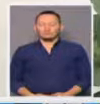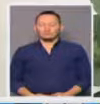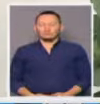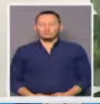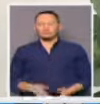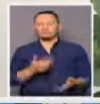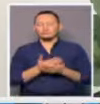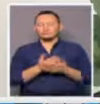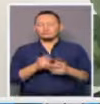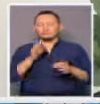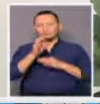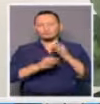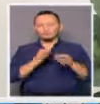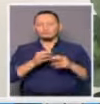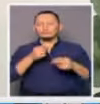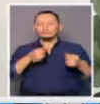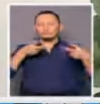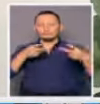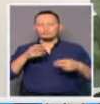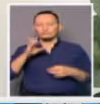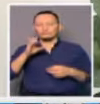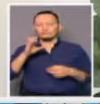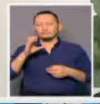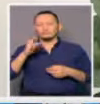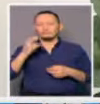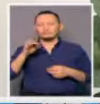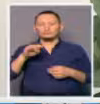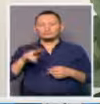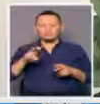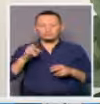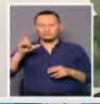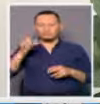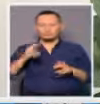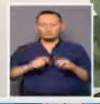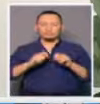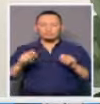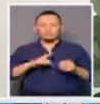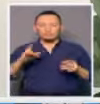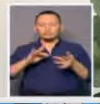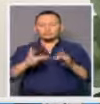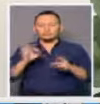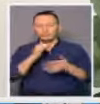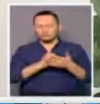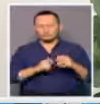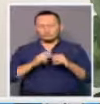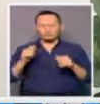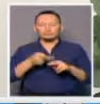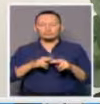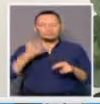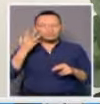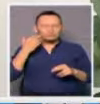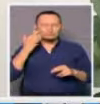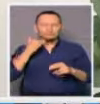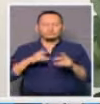К примеру, Skype был создан в свое время эстонцами. Все государственные услуги у них переведены в цифровой формат. Очень легко и удобно